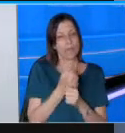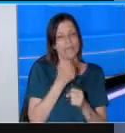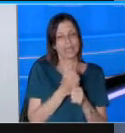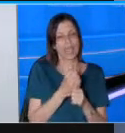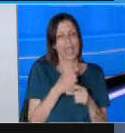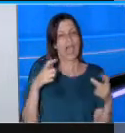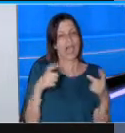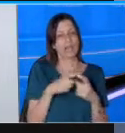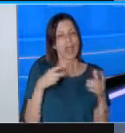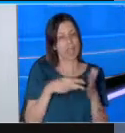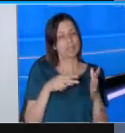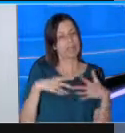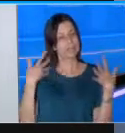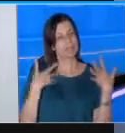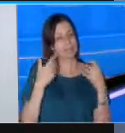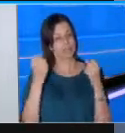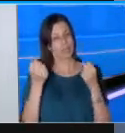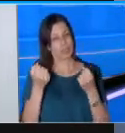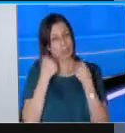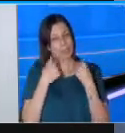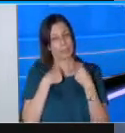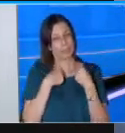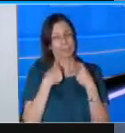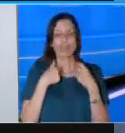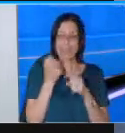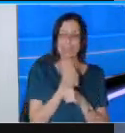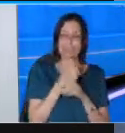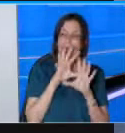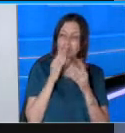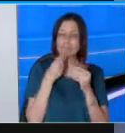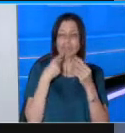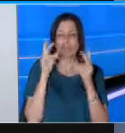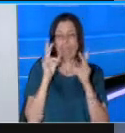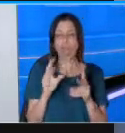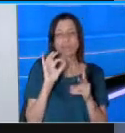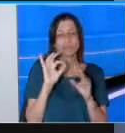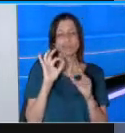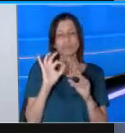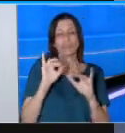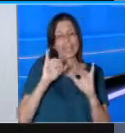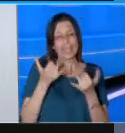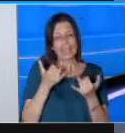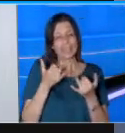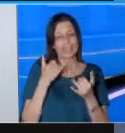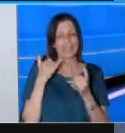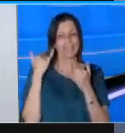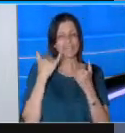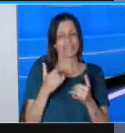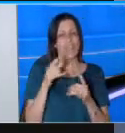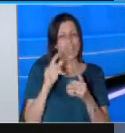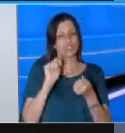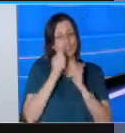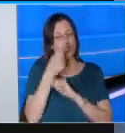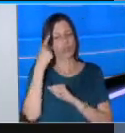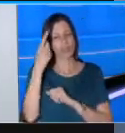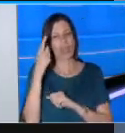הרבה, מגבים אותי, כן. ואנחנו נעשה את כל שביכולתנו, כדי שכן נביא לשינוי התודעה בעזה,